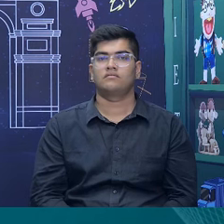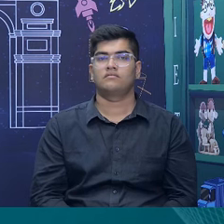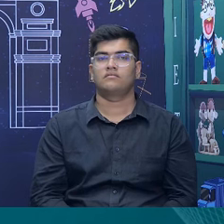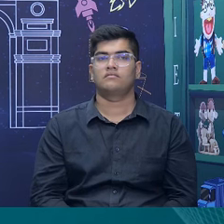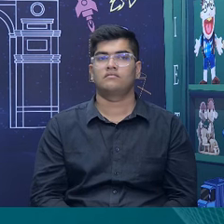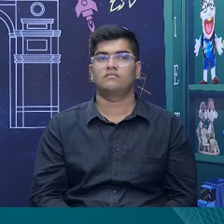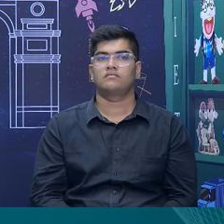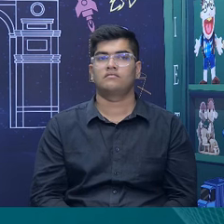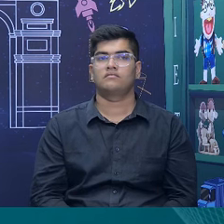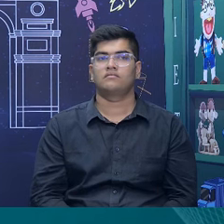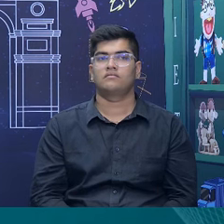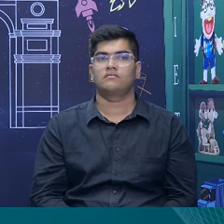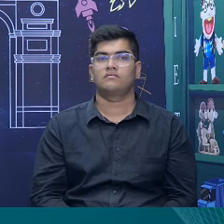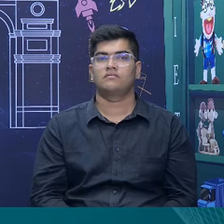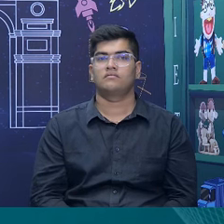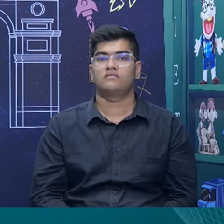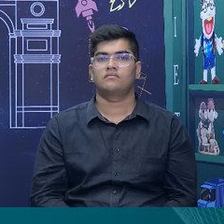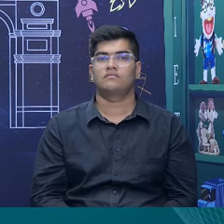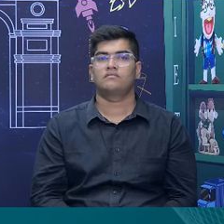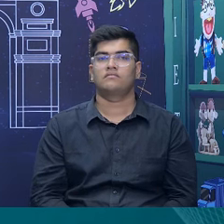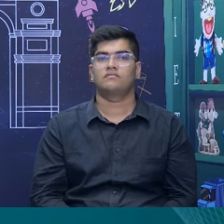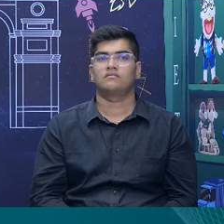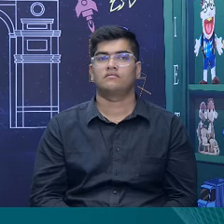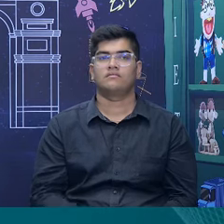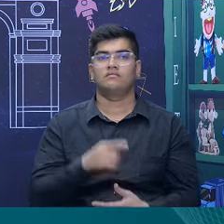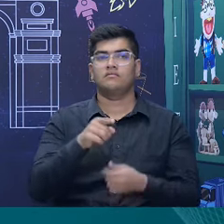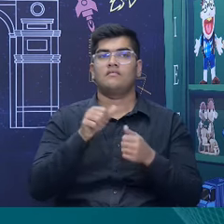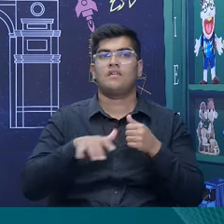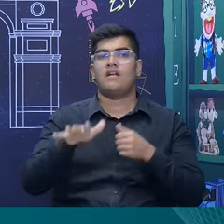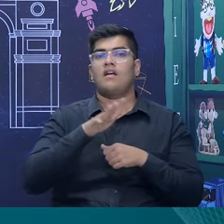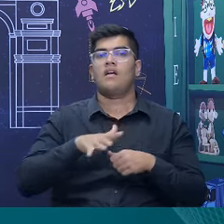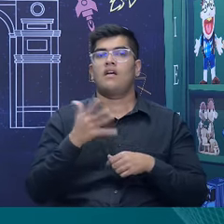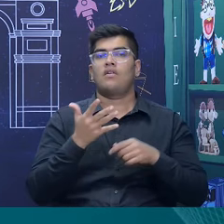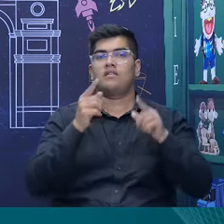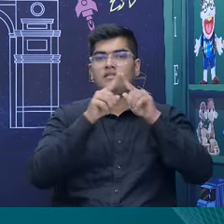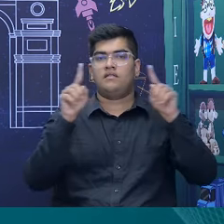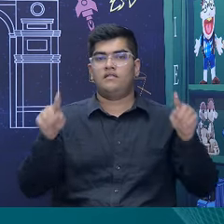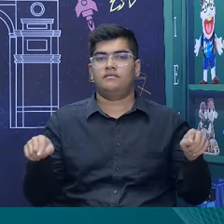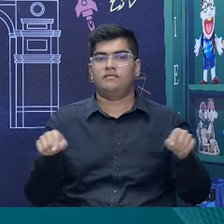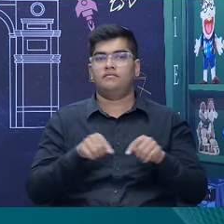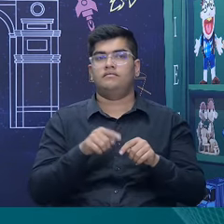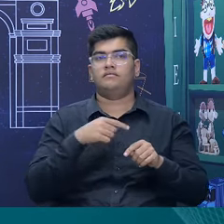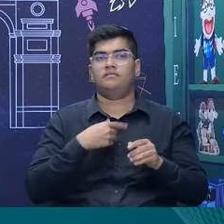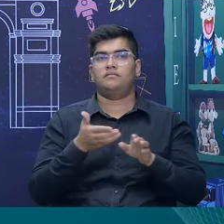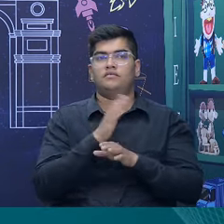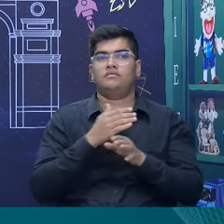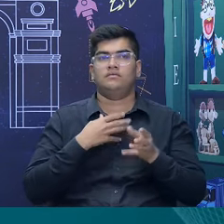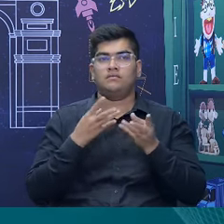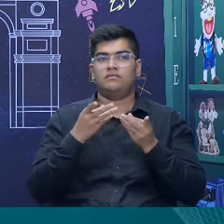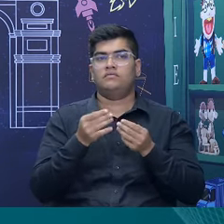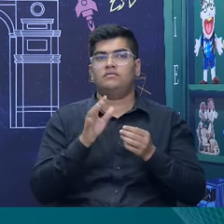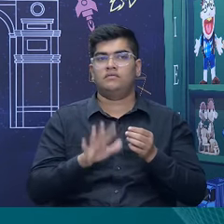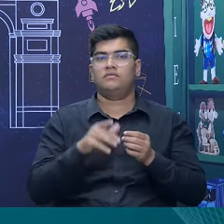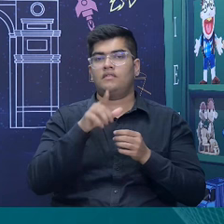देखिए हमारा क्या हुआ जो एरिया था जो ए ऑफ रेक्टेंगल हमने फार्मूला बनाया था एल इन